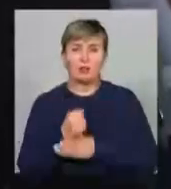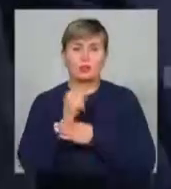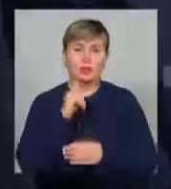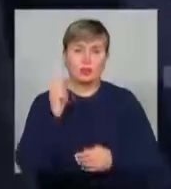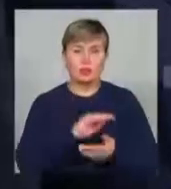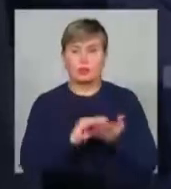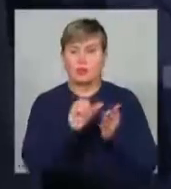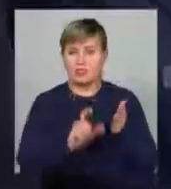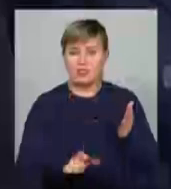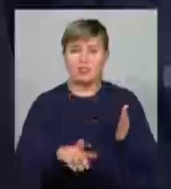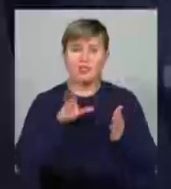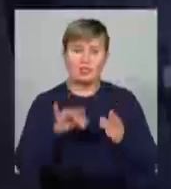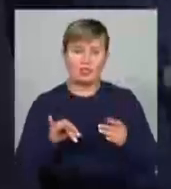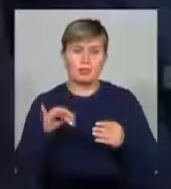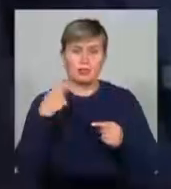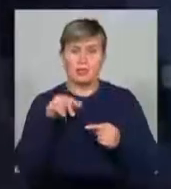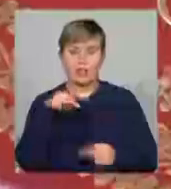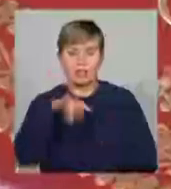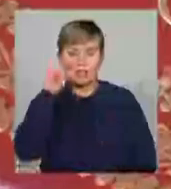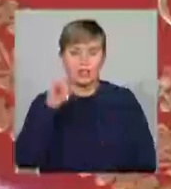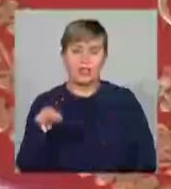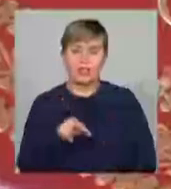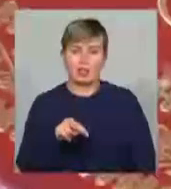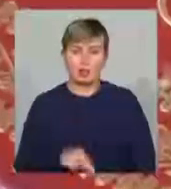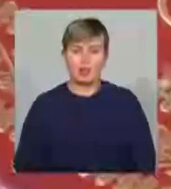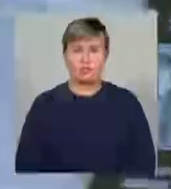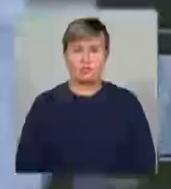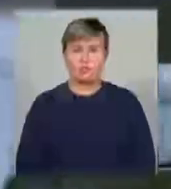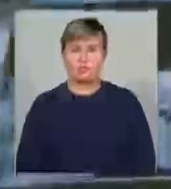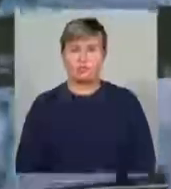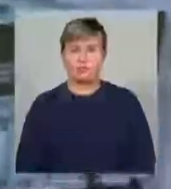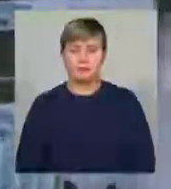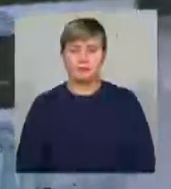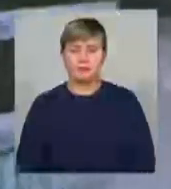молодых писателей, так и классиков казахской литературы. Динара Сабитова, Мирам Исабеков, телеканал «Алматы».